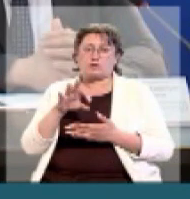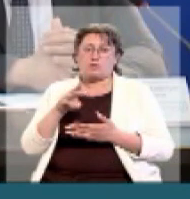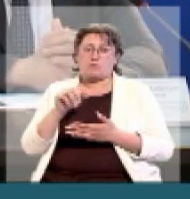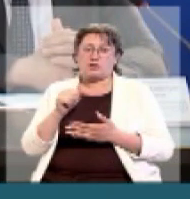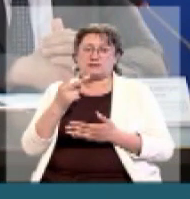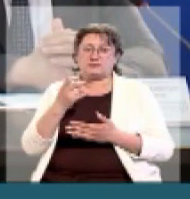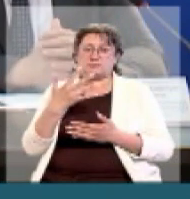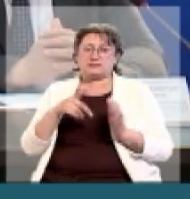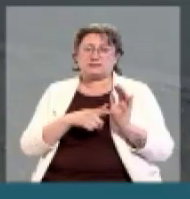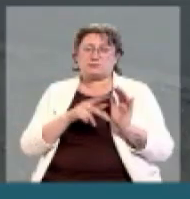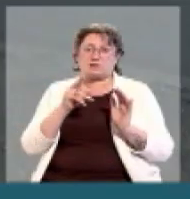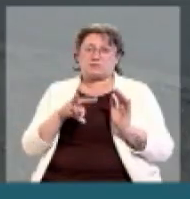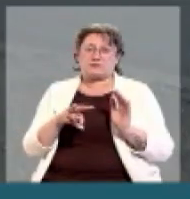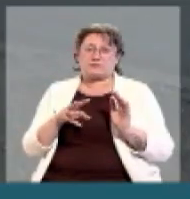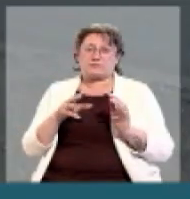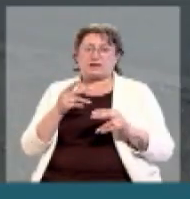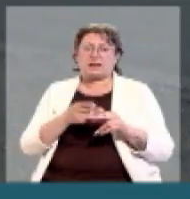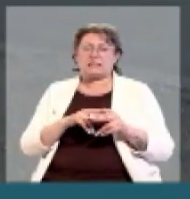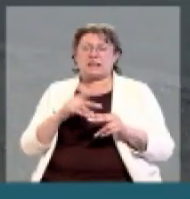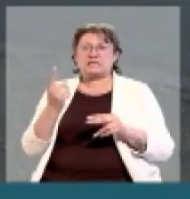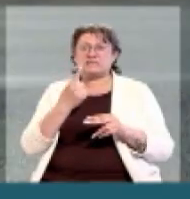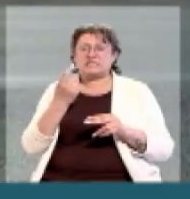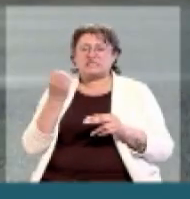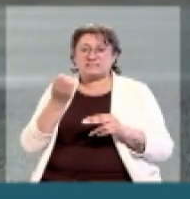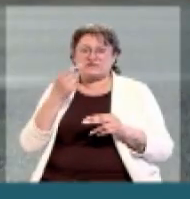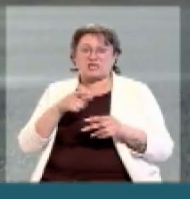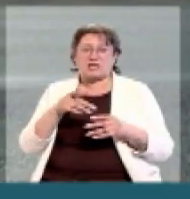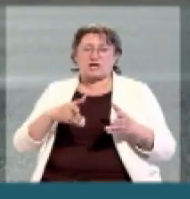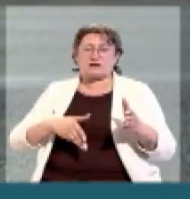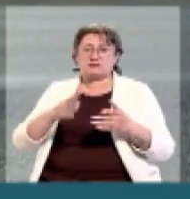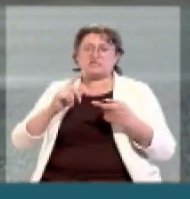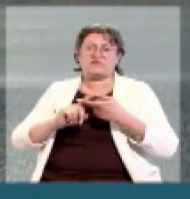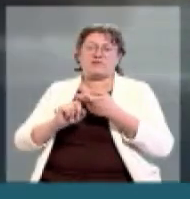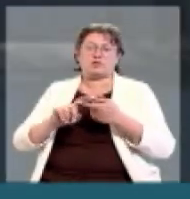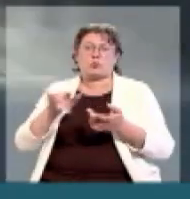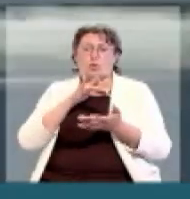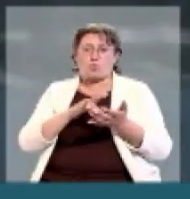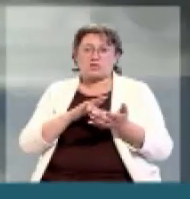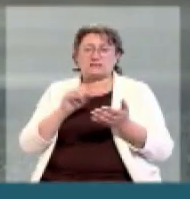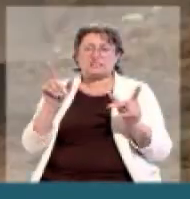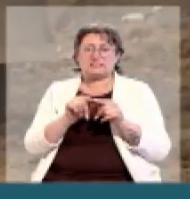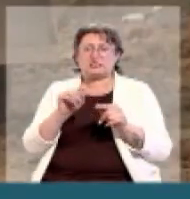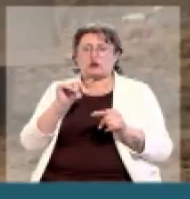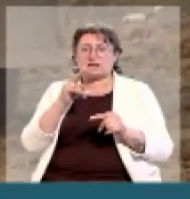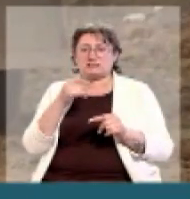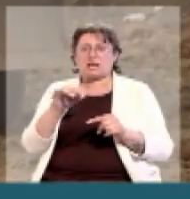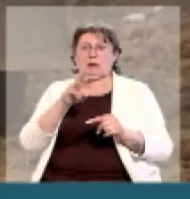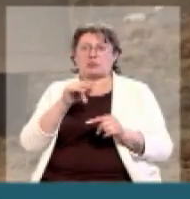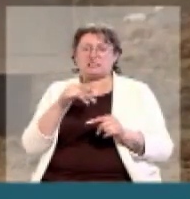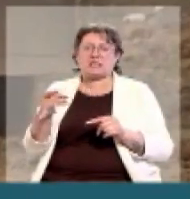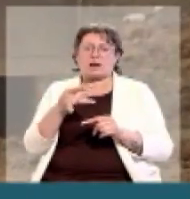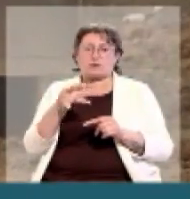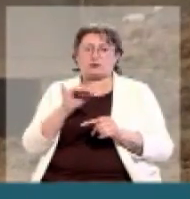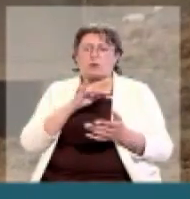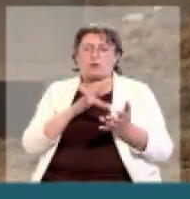протяженностью 257 километров. К слову, это единственный транспортный коридор, связывающий областной центр с Жангельдинским, Амангельдинским